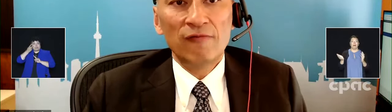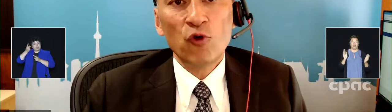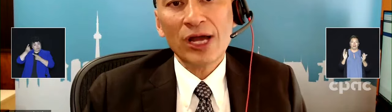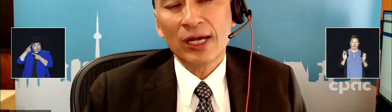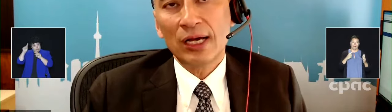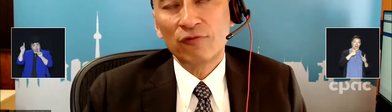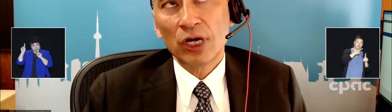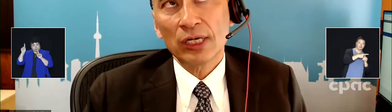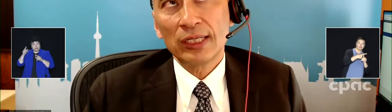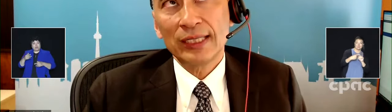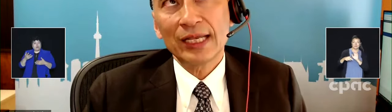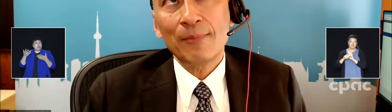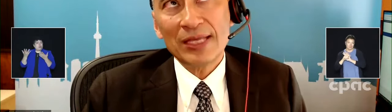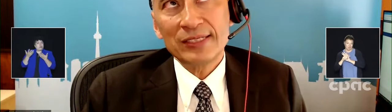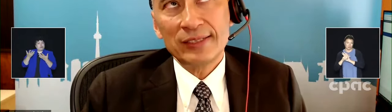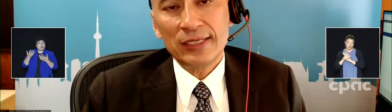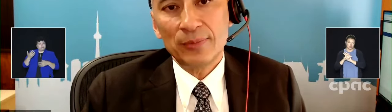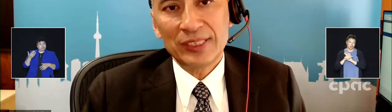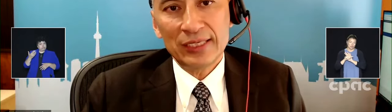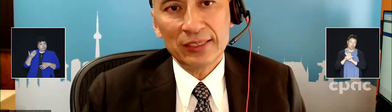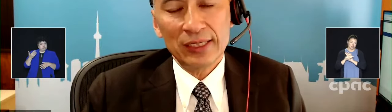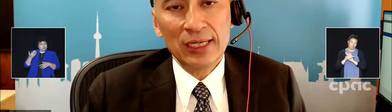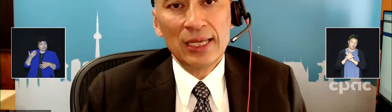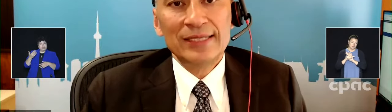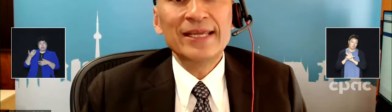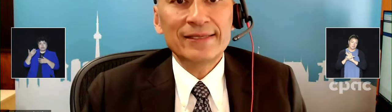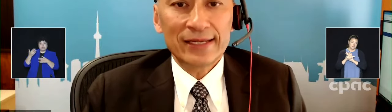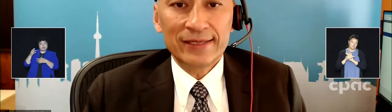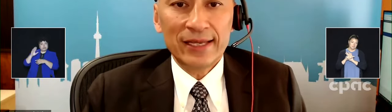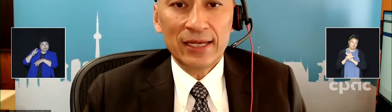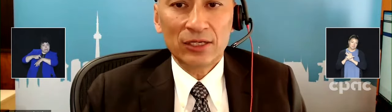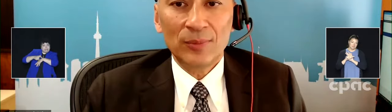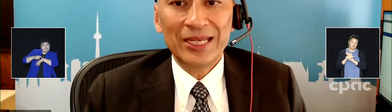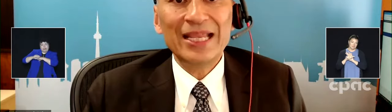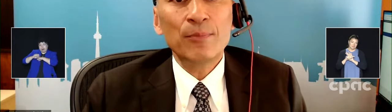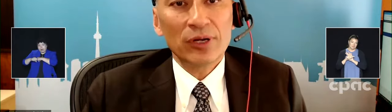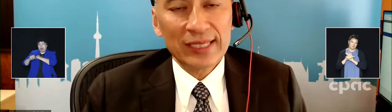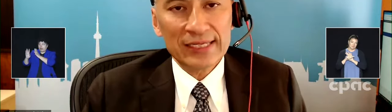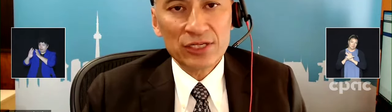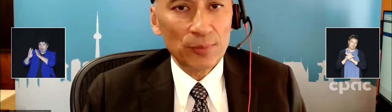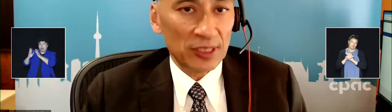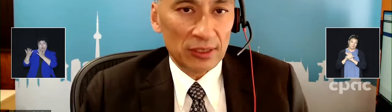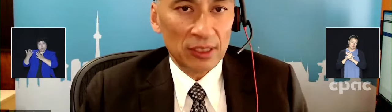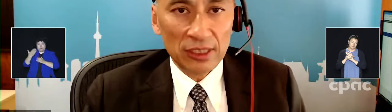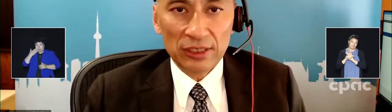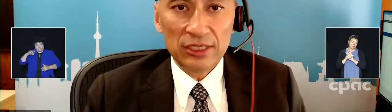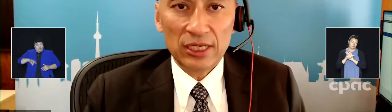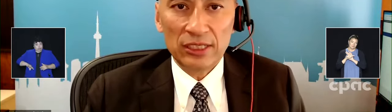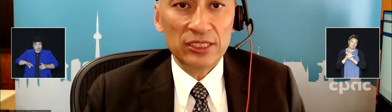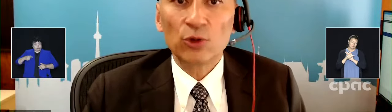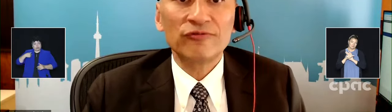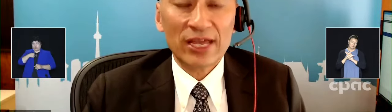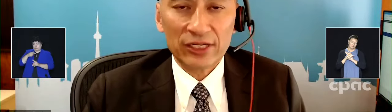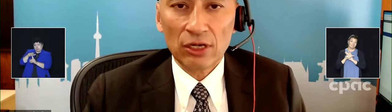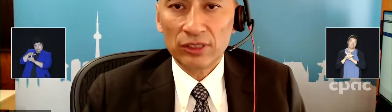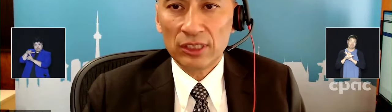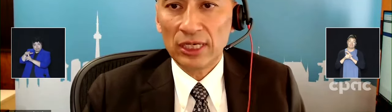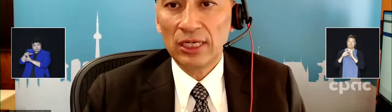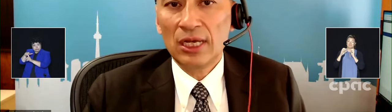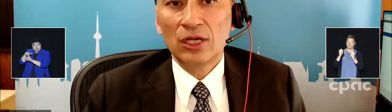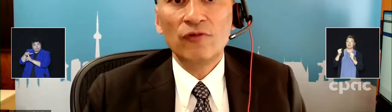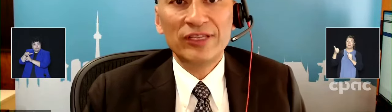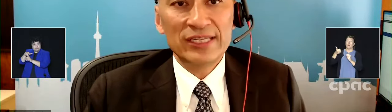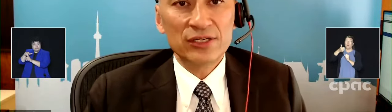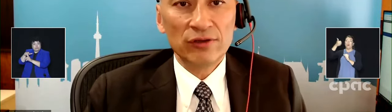avoir la capacité de peut-être détecter l'importation peut-être des autres variants